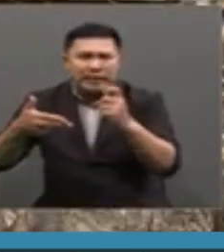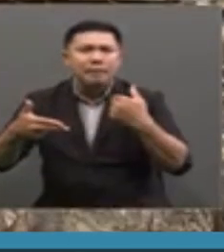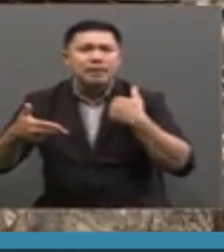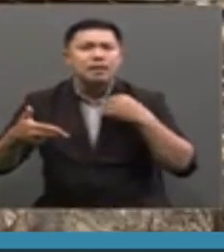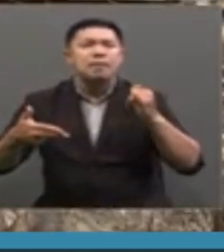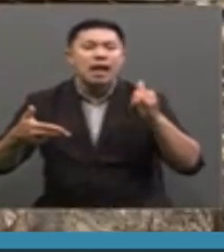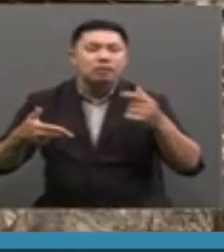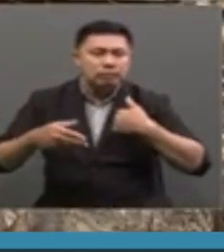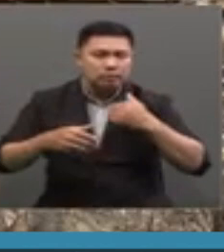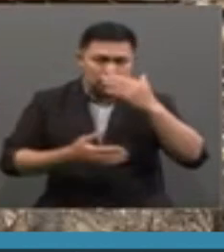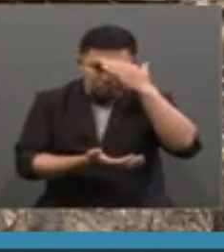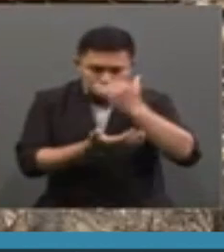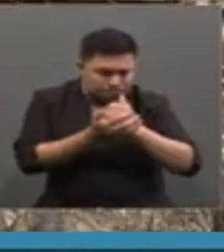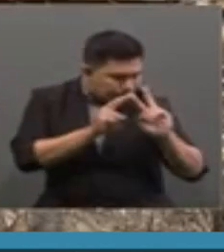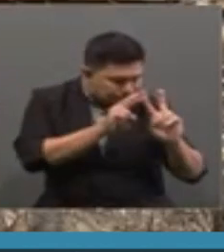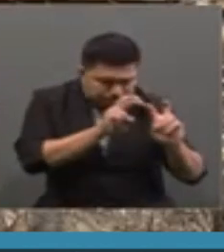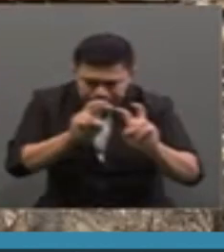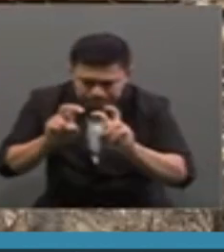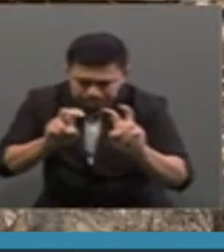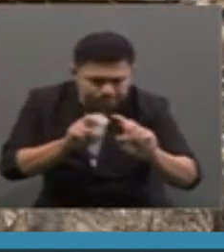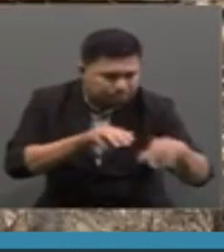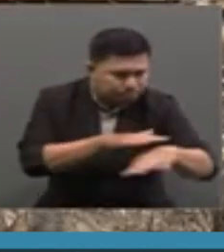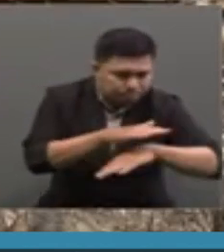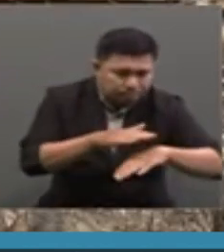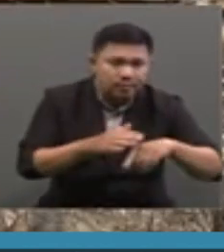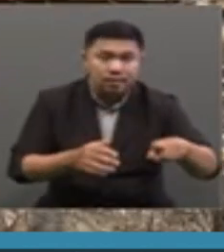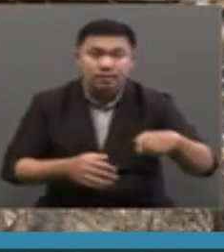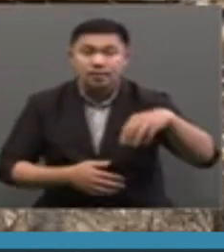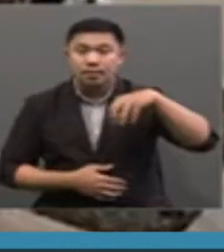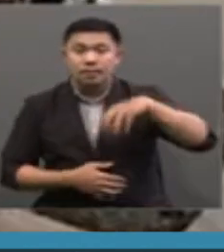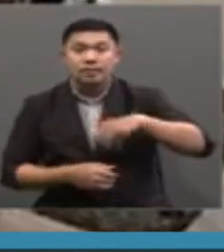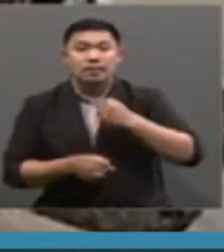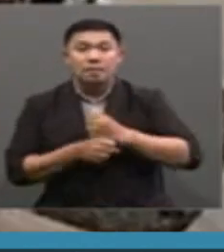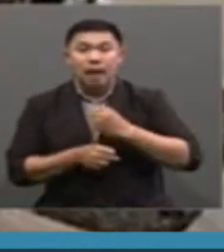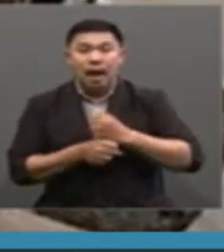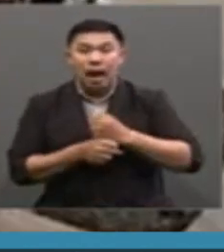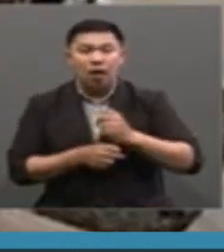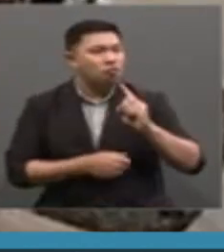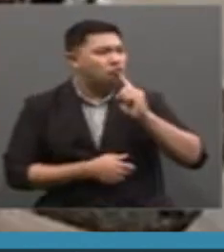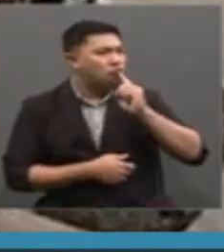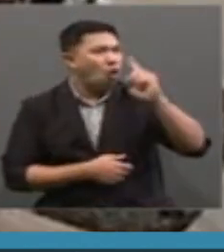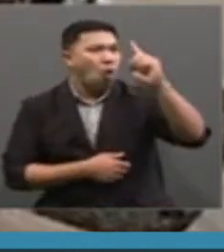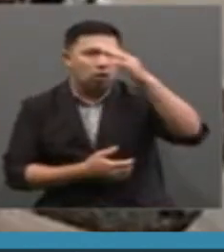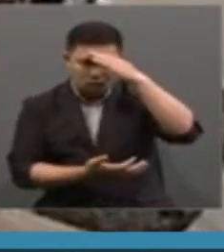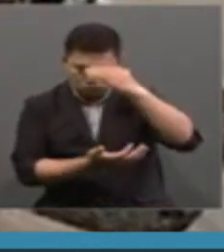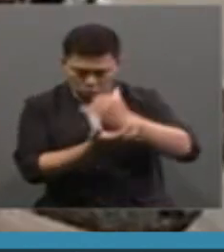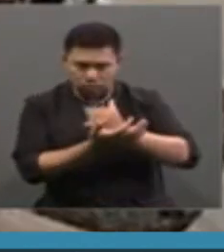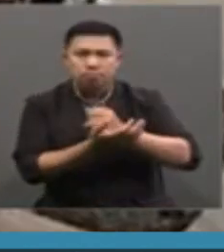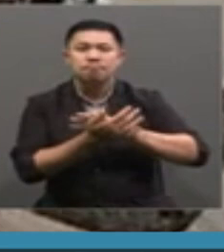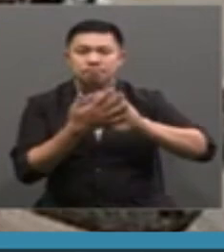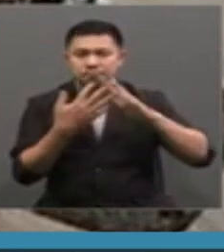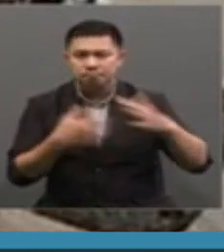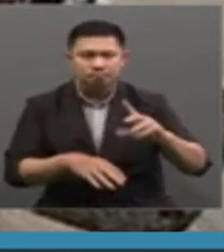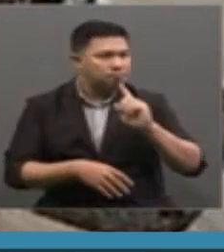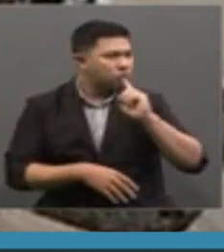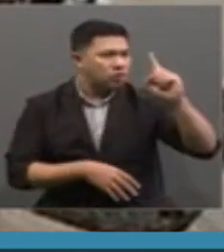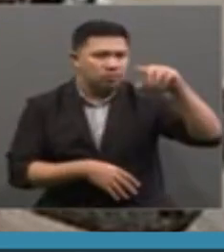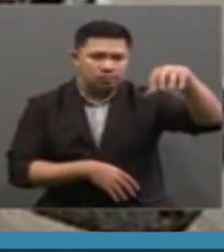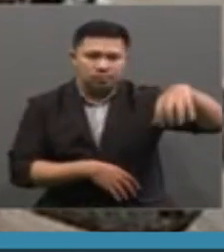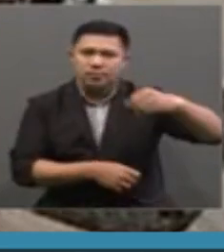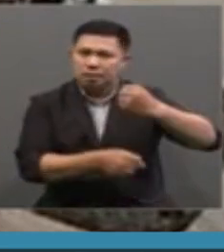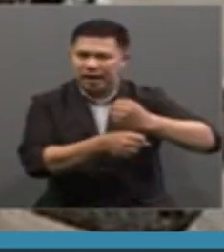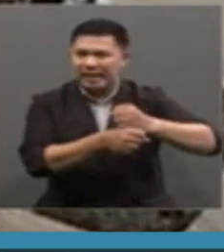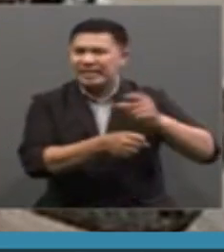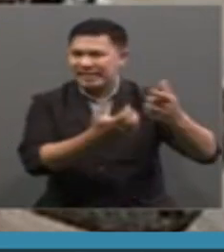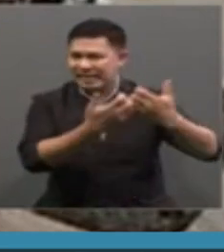านหลอมเหล็กทั้ง70คนเป็นปกตินอกจากการเฝ้าระวังด้านสุขภาพของประชาชนแล้วได้ตรวจสภาพสิ่งแวดล้อมทั้งน้ำ